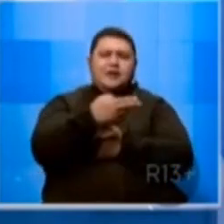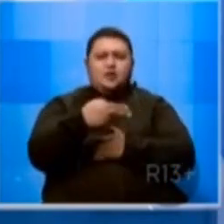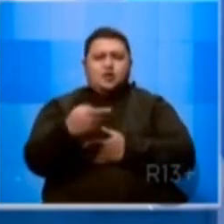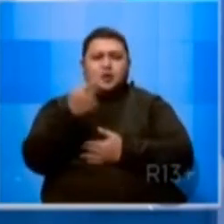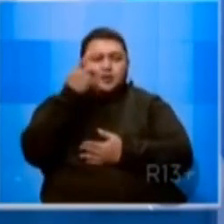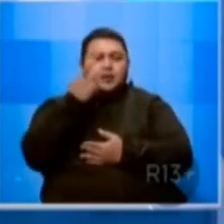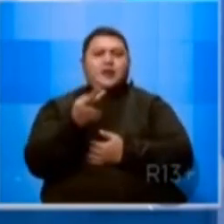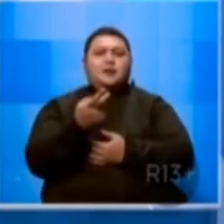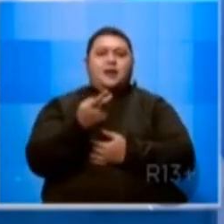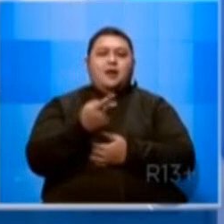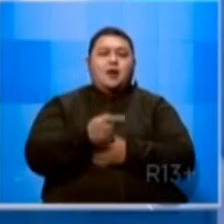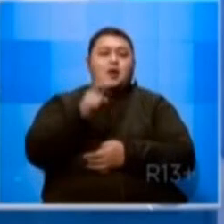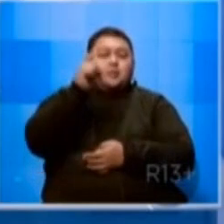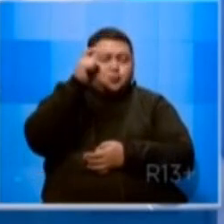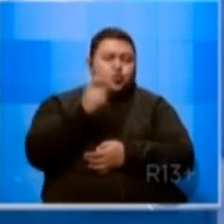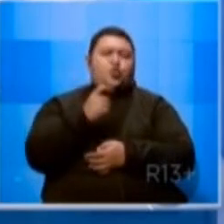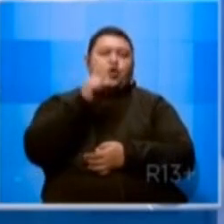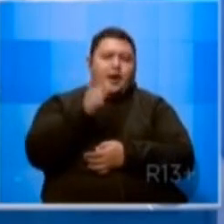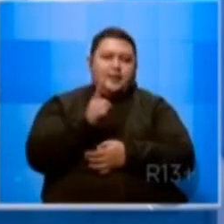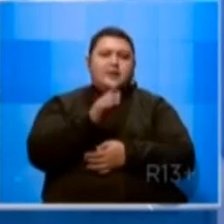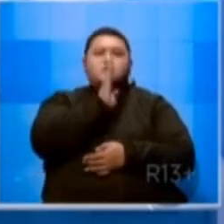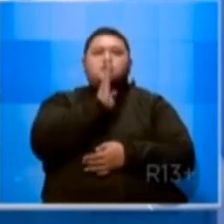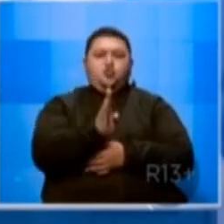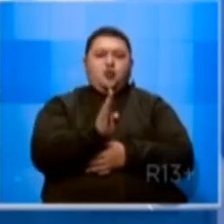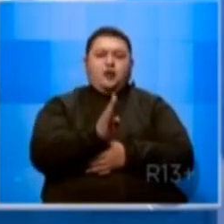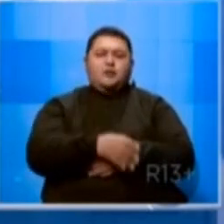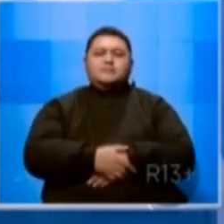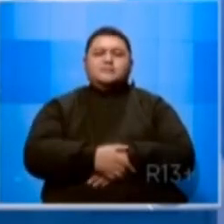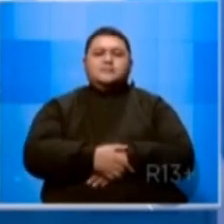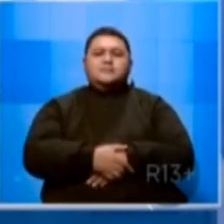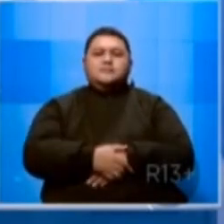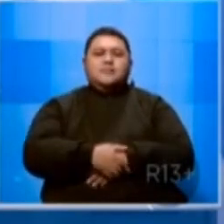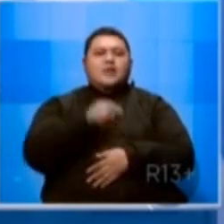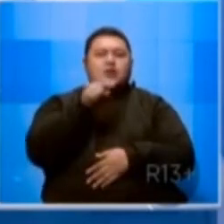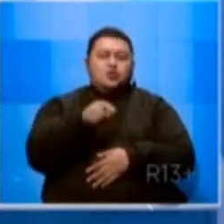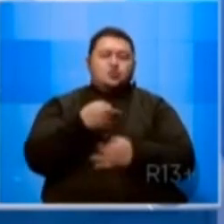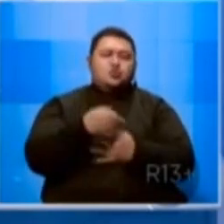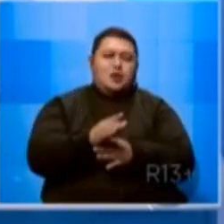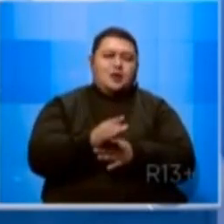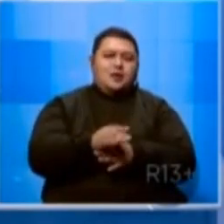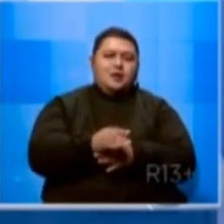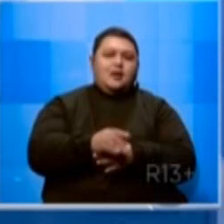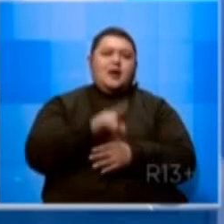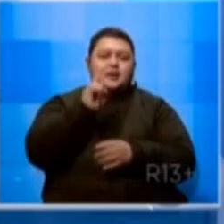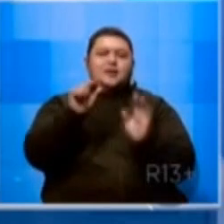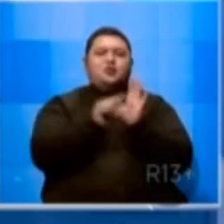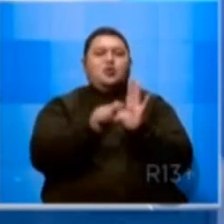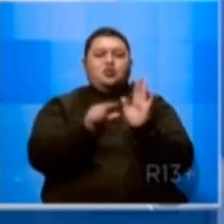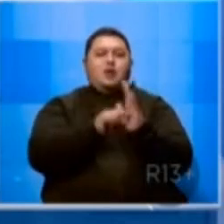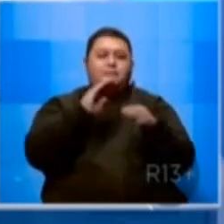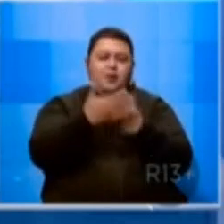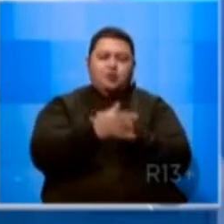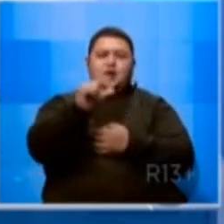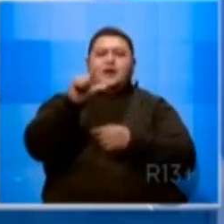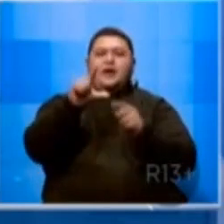masih memerlukan adanya kejujuran dan kejujuran itu sudah diakomodir dalam undang-undang perlindungan saksi